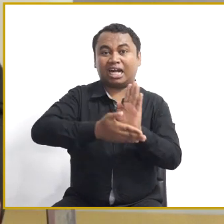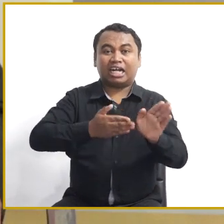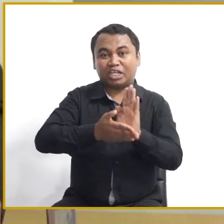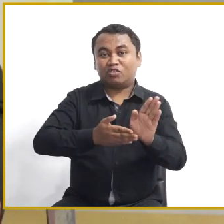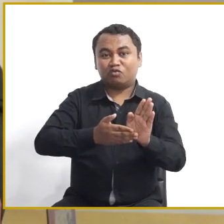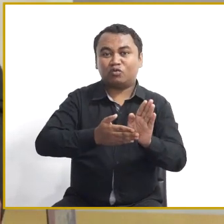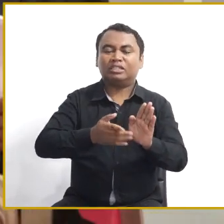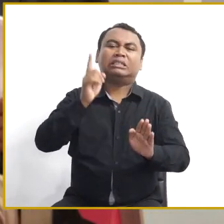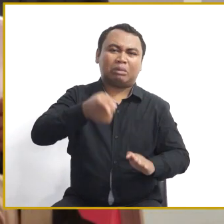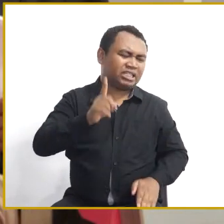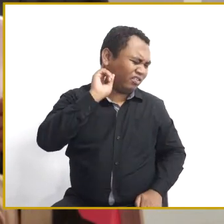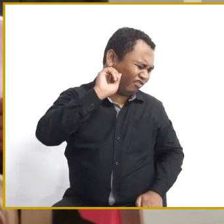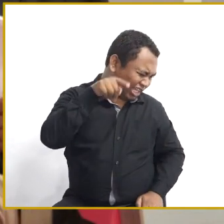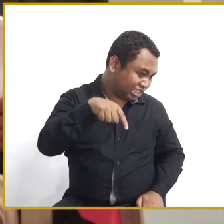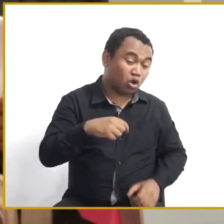ianao eto de maty ianao